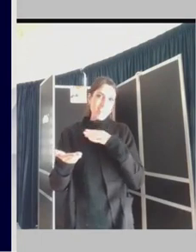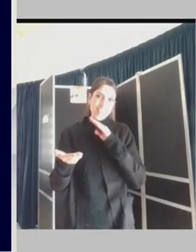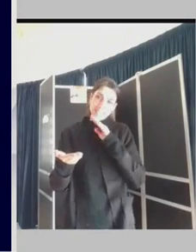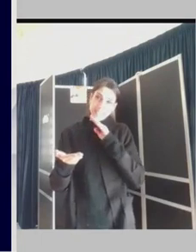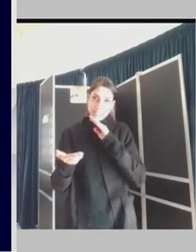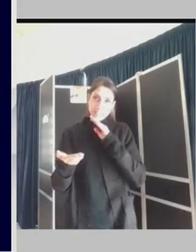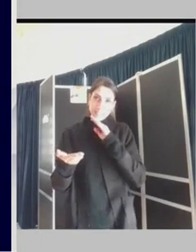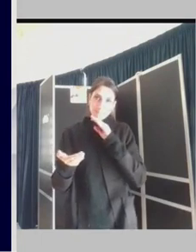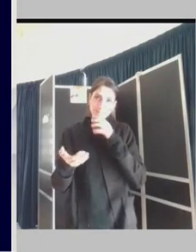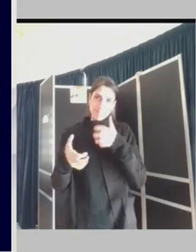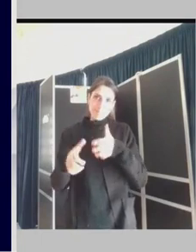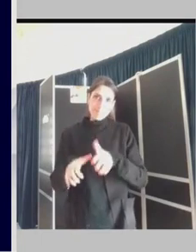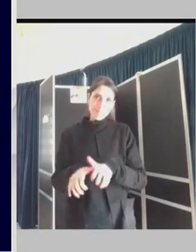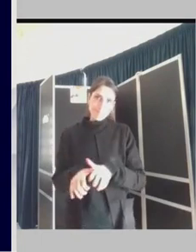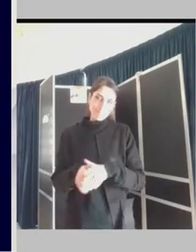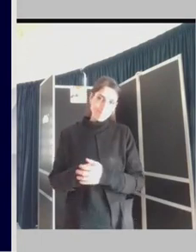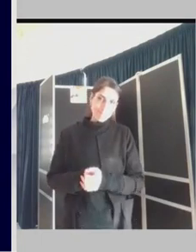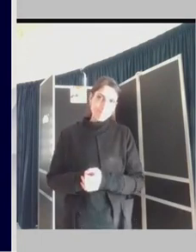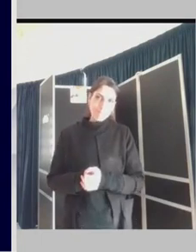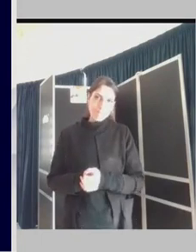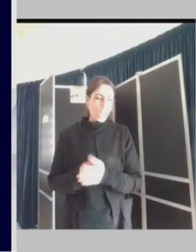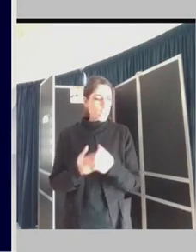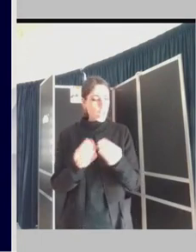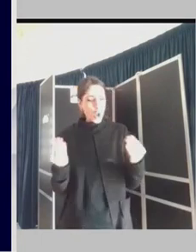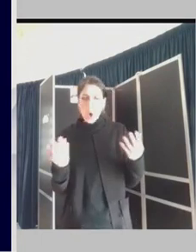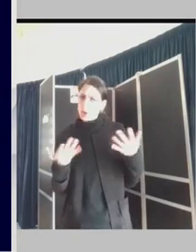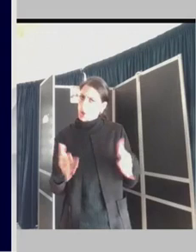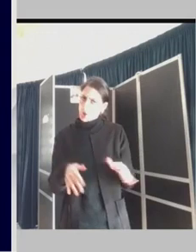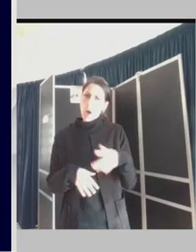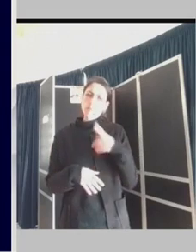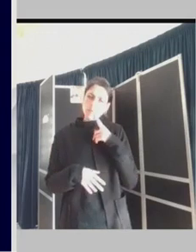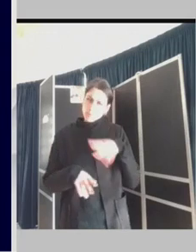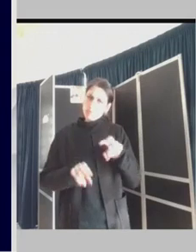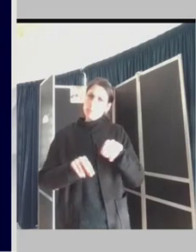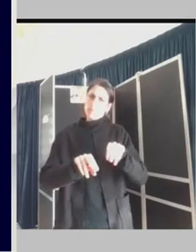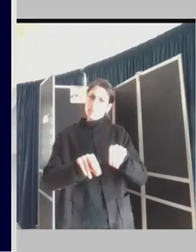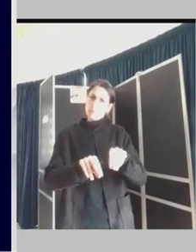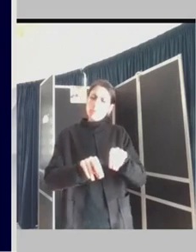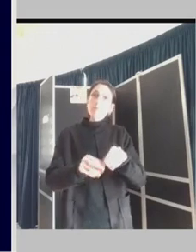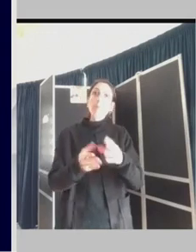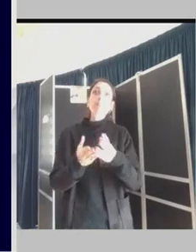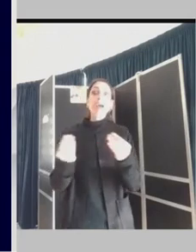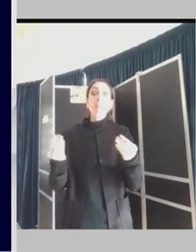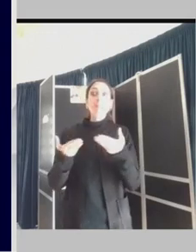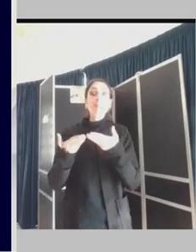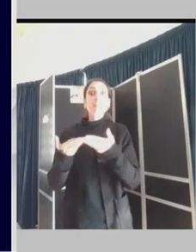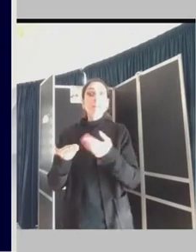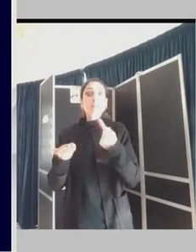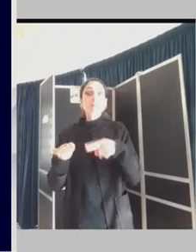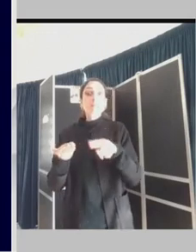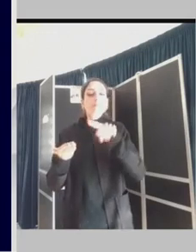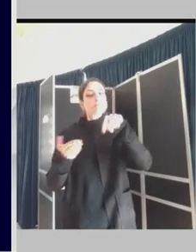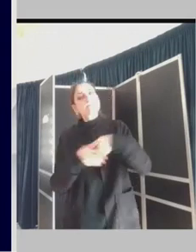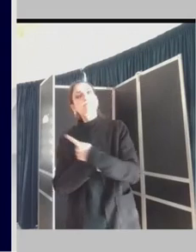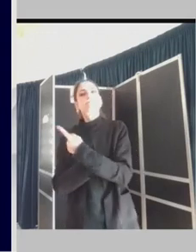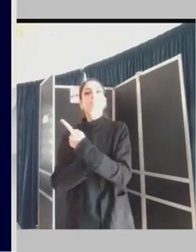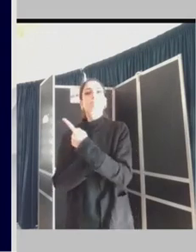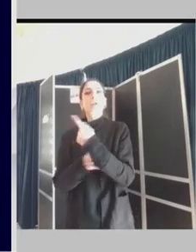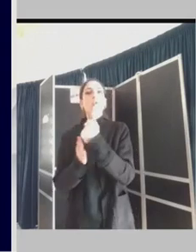anche se si vogliono aggiungere, magari si rinvia al documento che poi l'Aula diciamo,